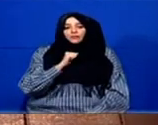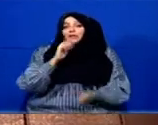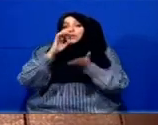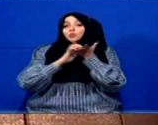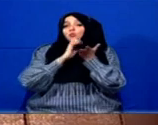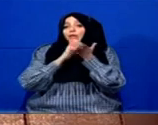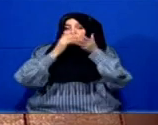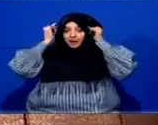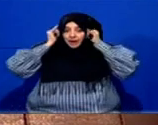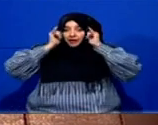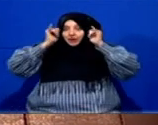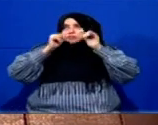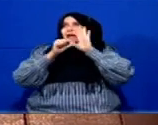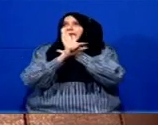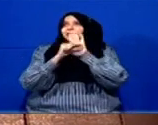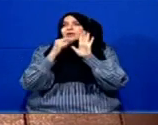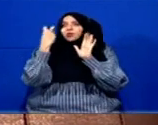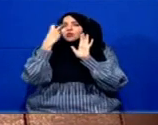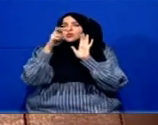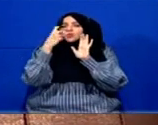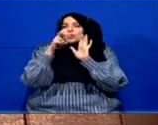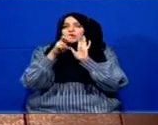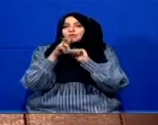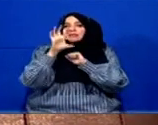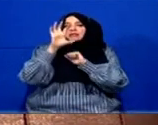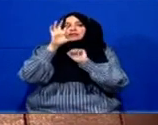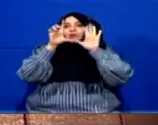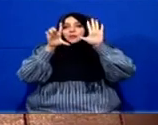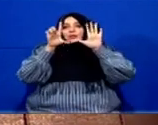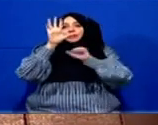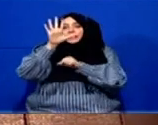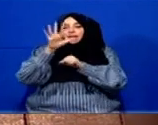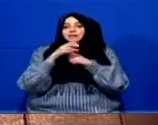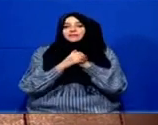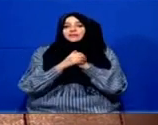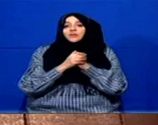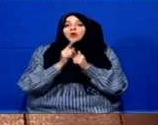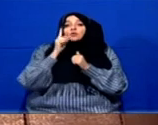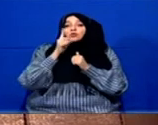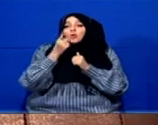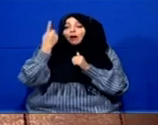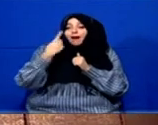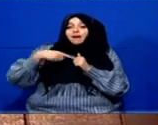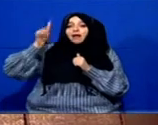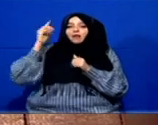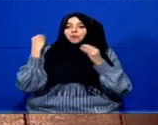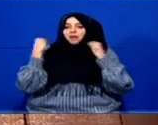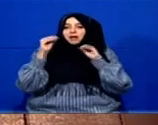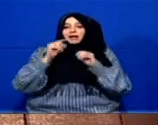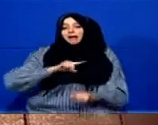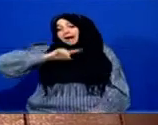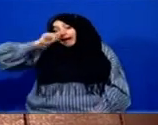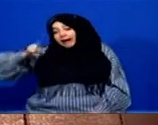سوره البقره في الايه 275 واحل الله البيعه